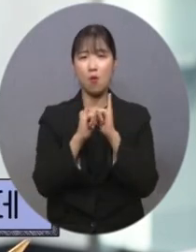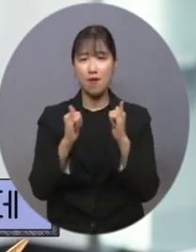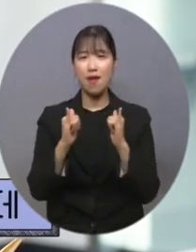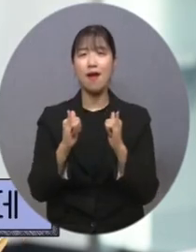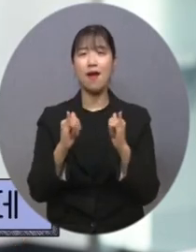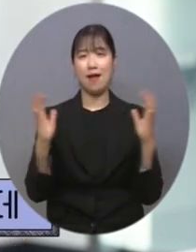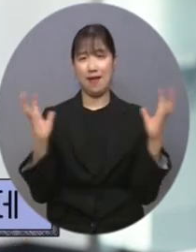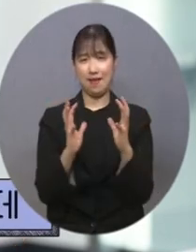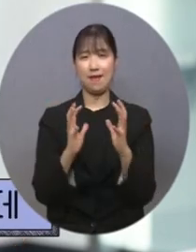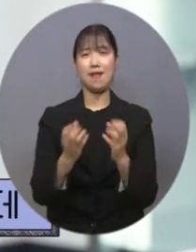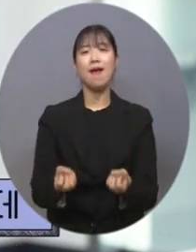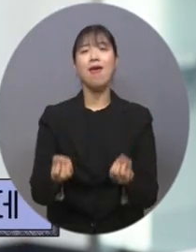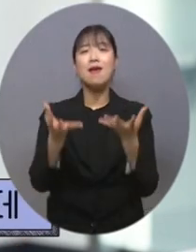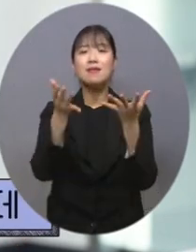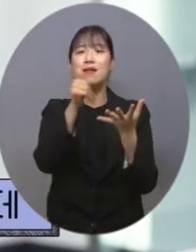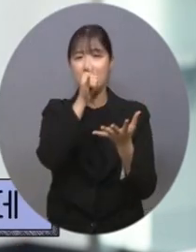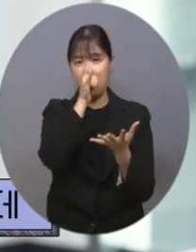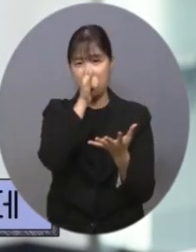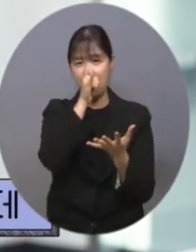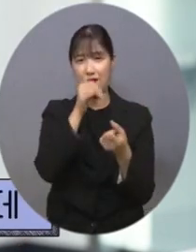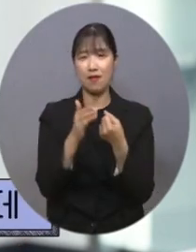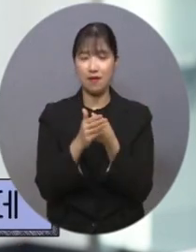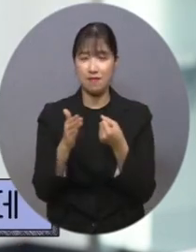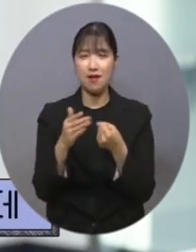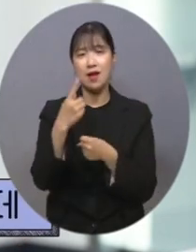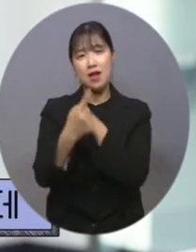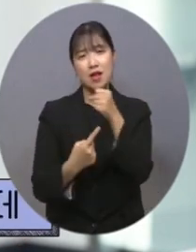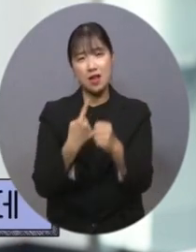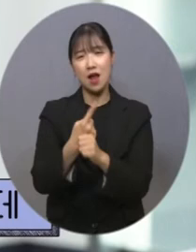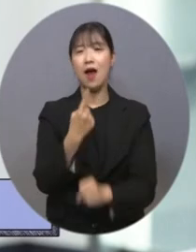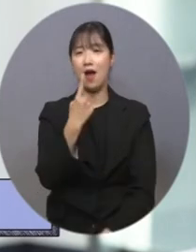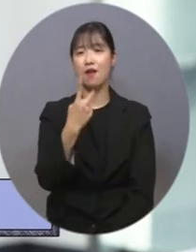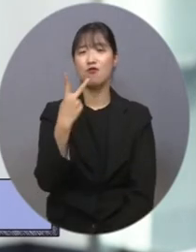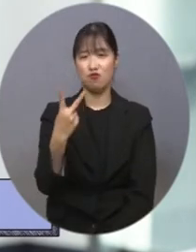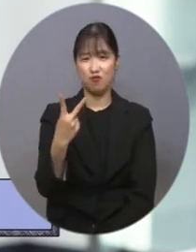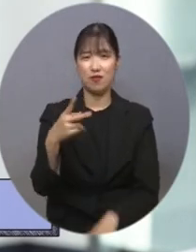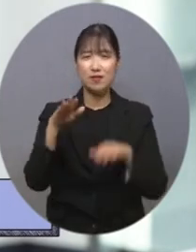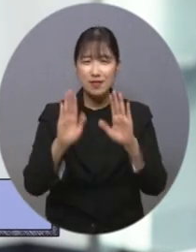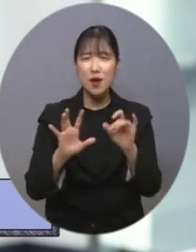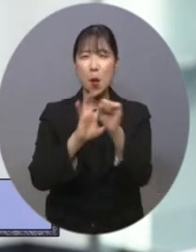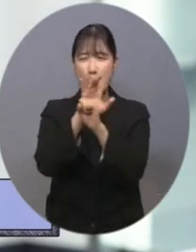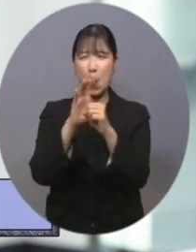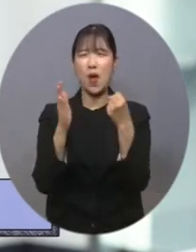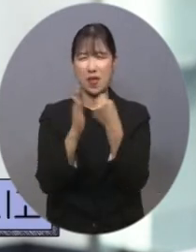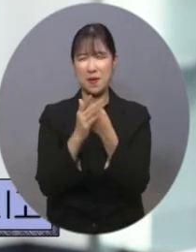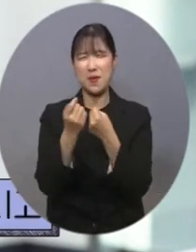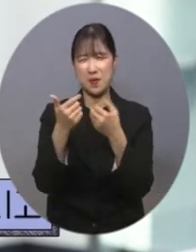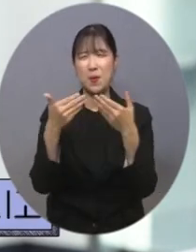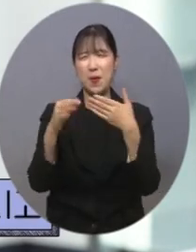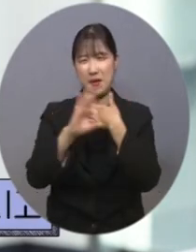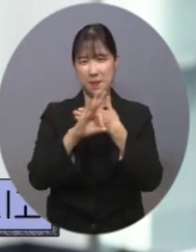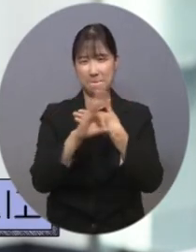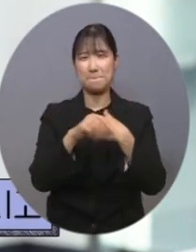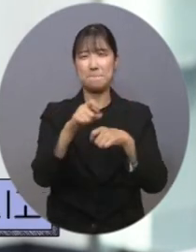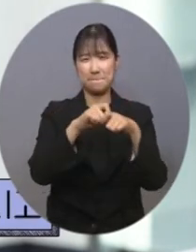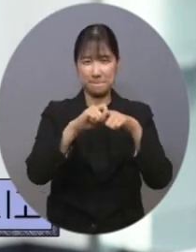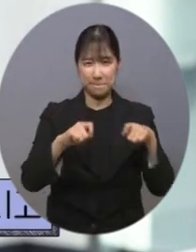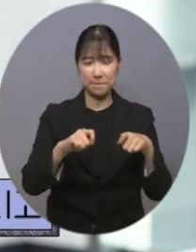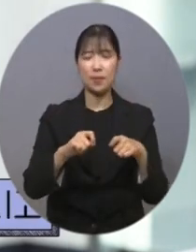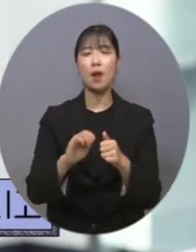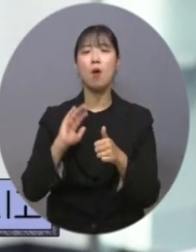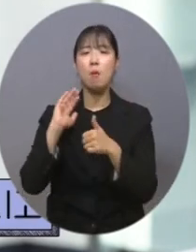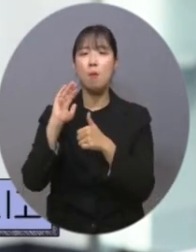행사가 있습니다. 그래서 그 연에 한 두 번 정도 했었는데 지금은 이제 코로나 때문에 못 하고 있고요. 그때는 보호자분들이